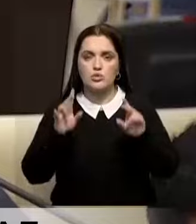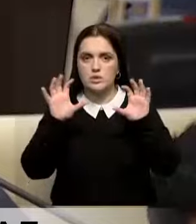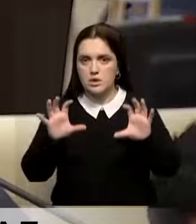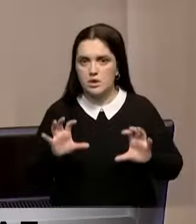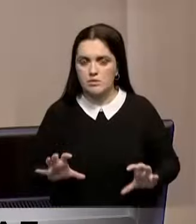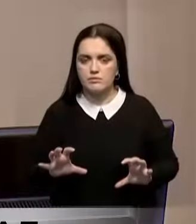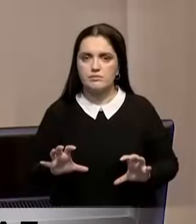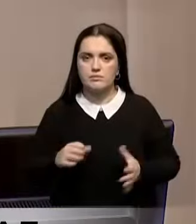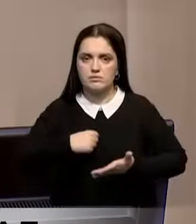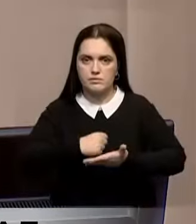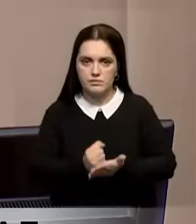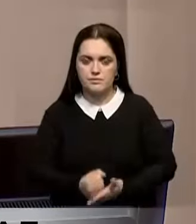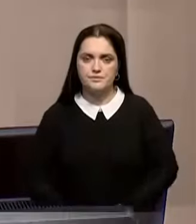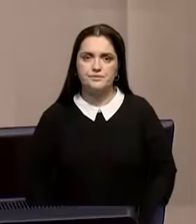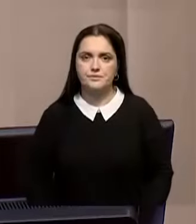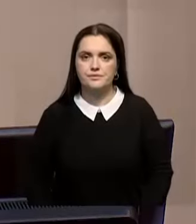законодательном уровне.